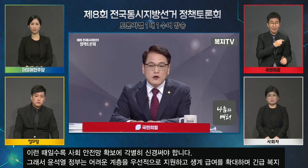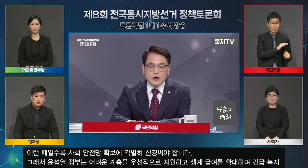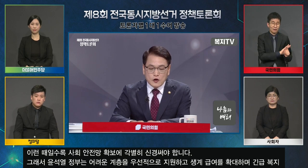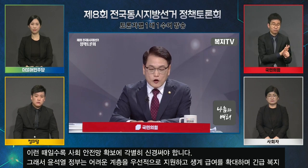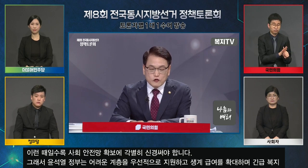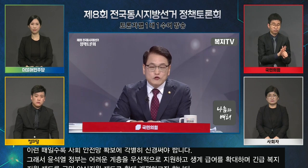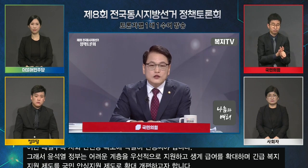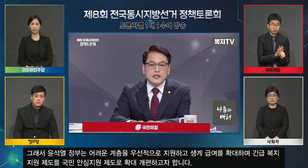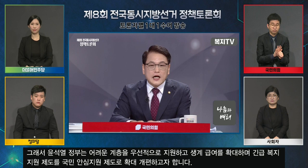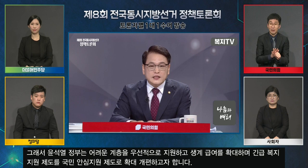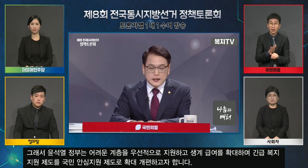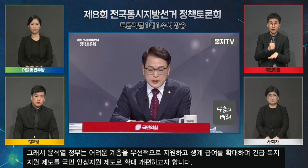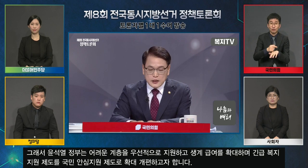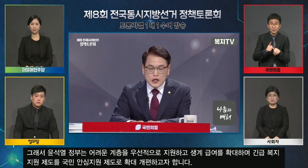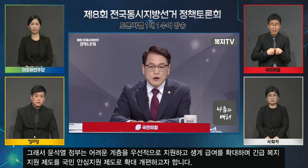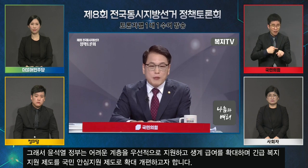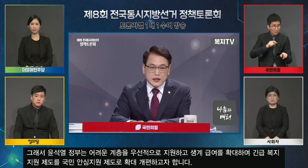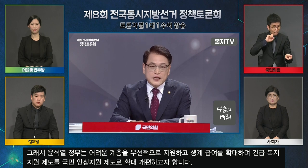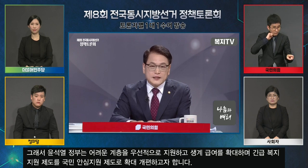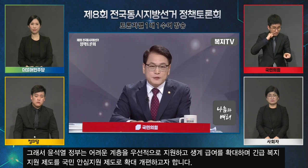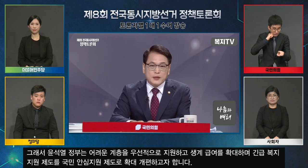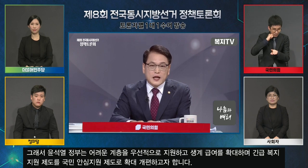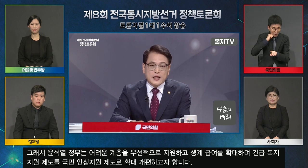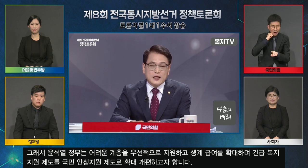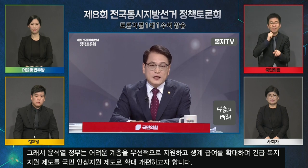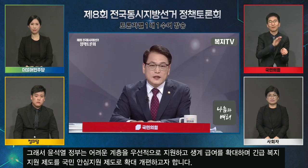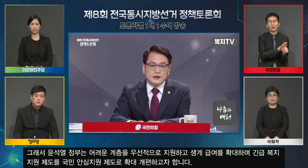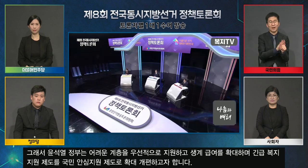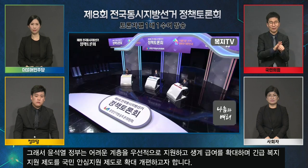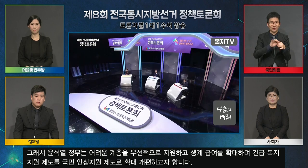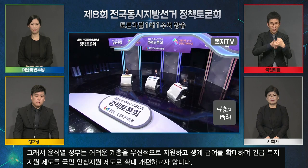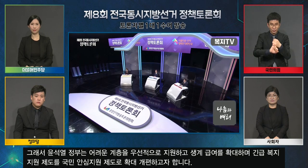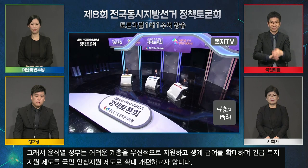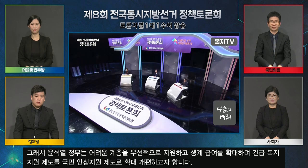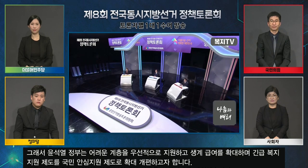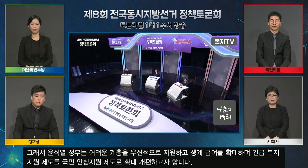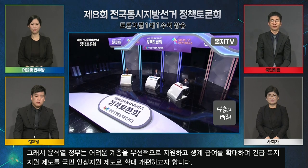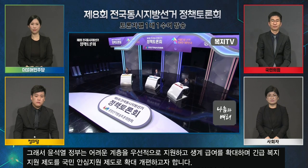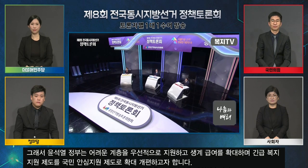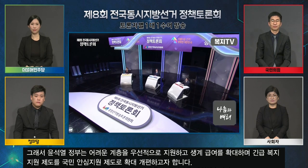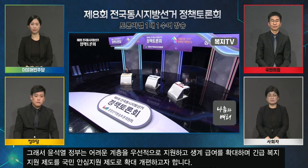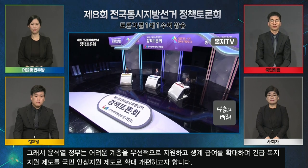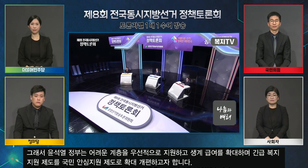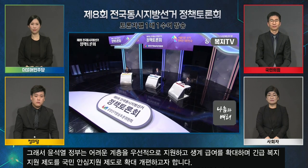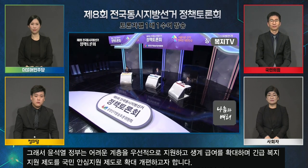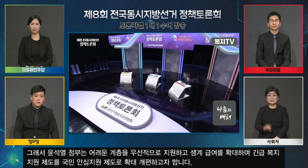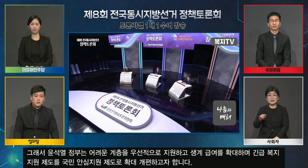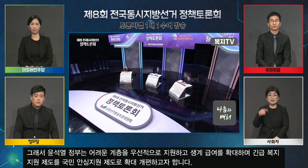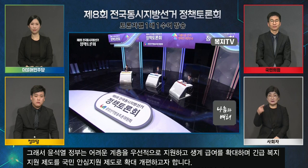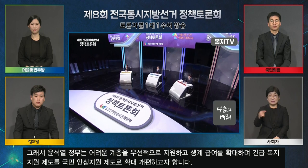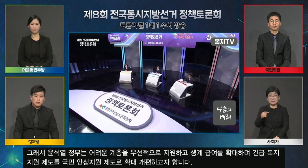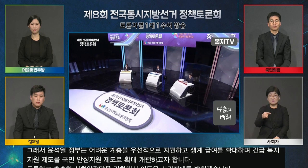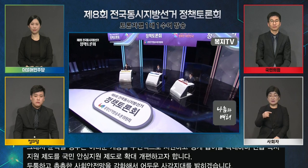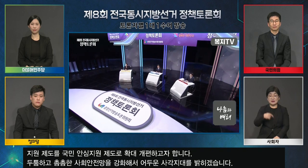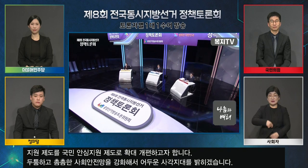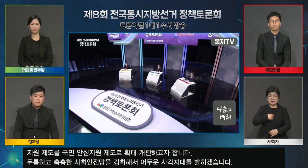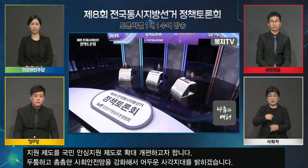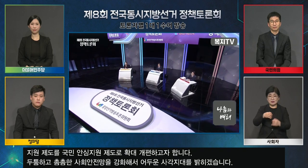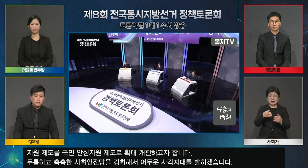강화해서 어두운 사각지대를 밝히겠습니다. 네 이어서 정의당 이훈주